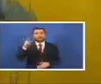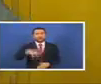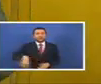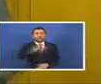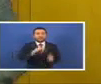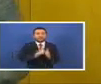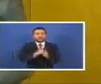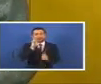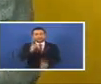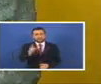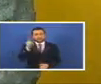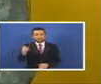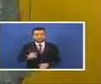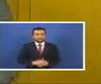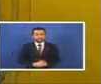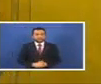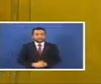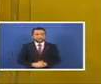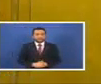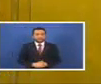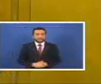hep birlikte göreceğiz.